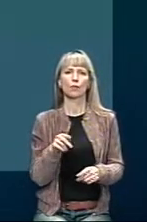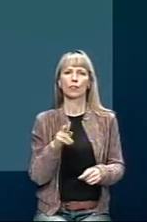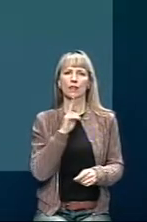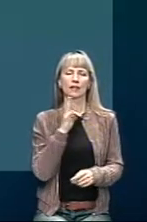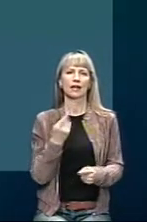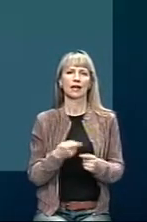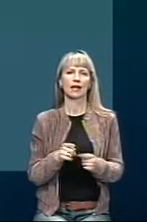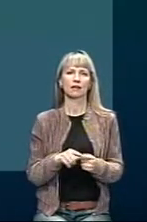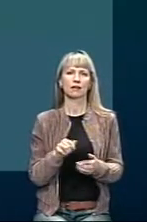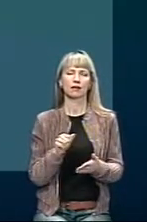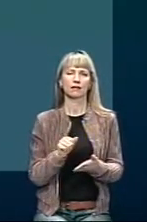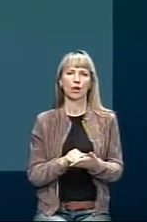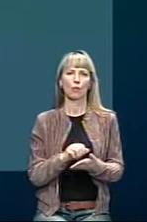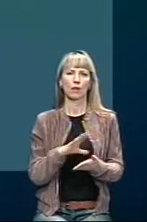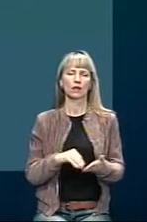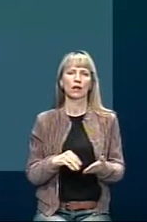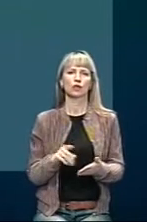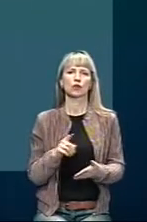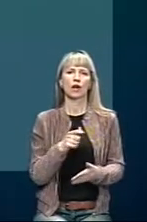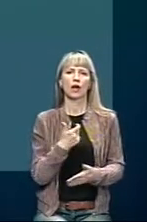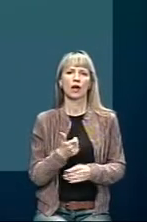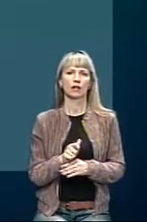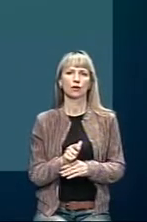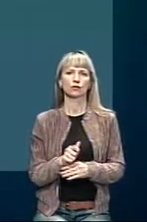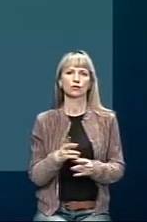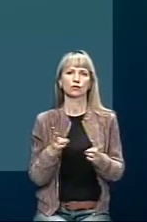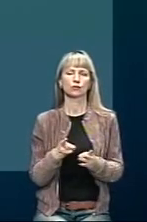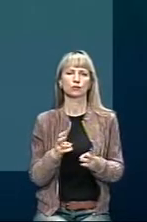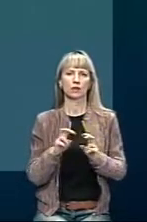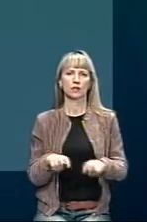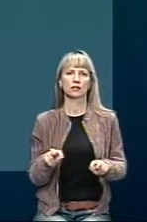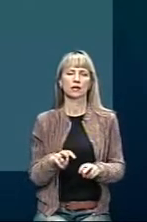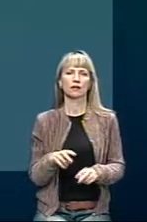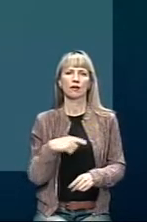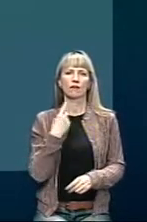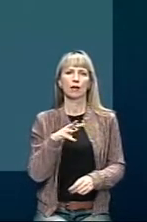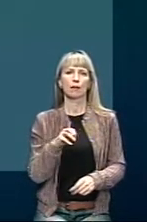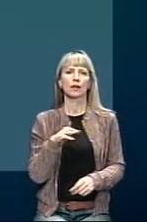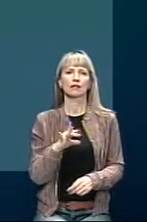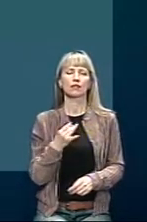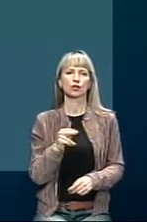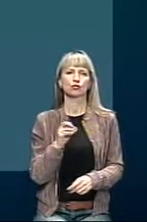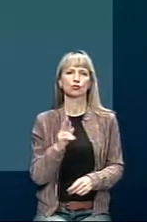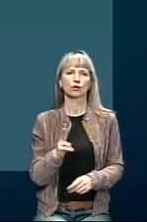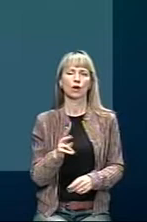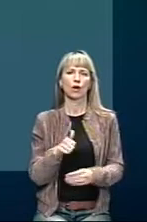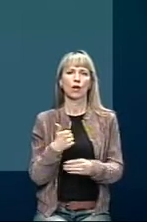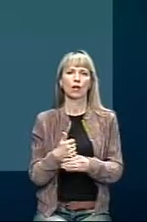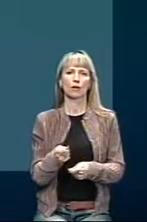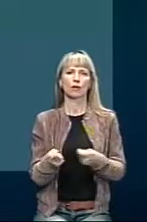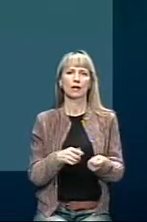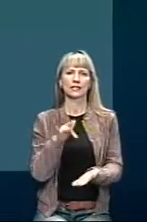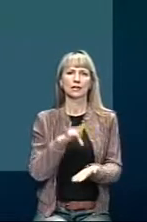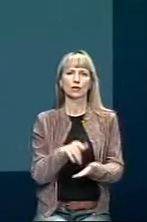це найрезонансніша справа часів незалежної України. Зазначила Олександра Матвійчук, голова правління Центру